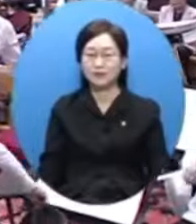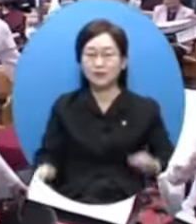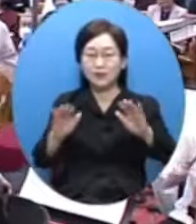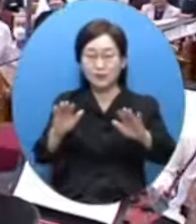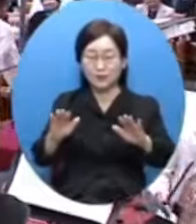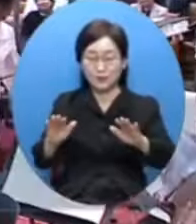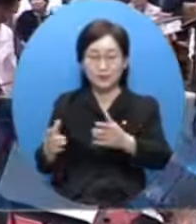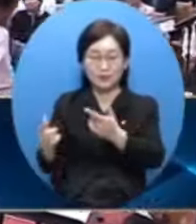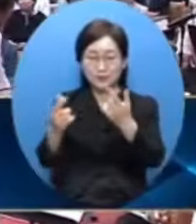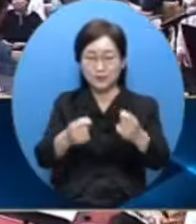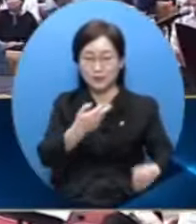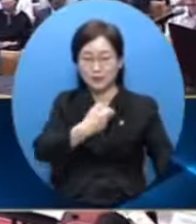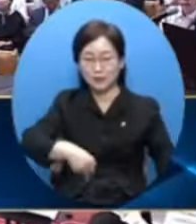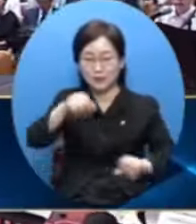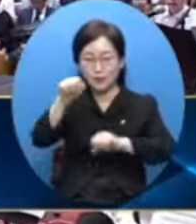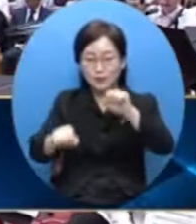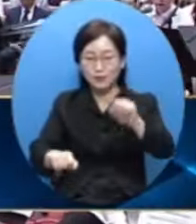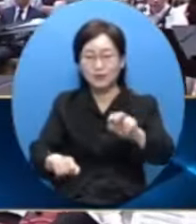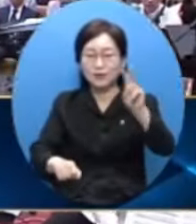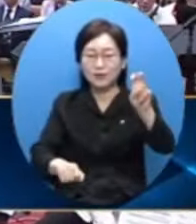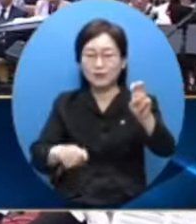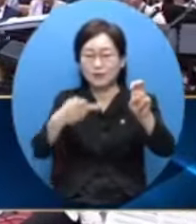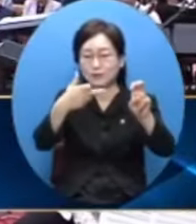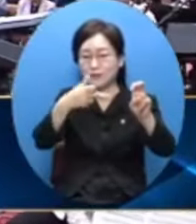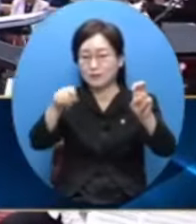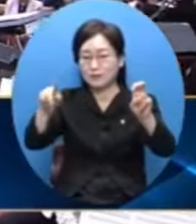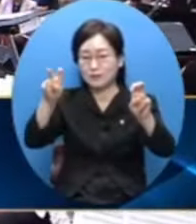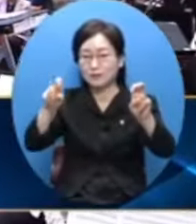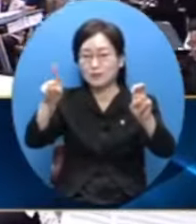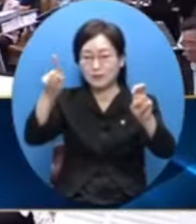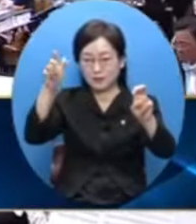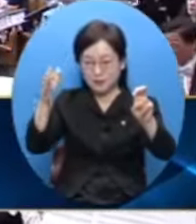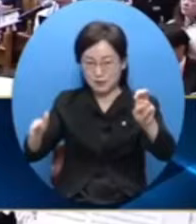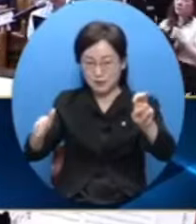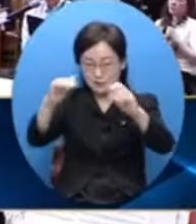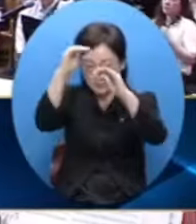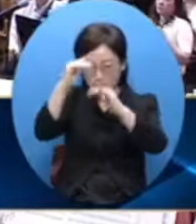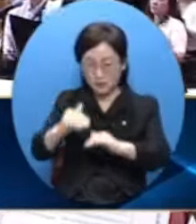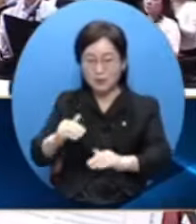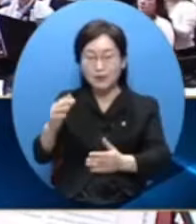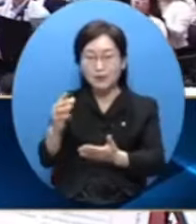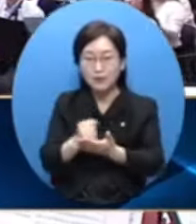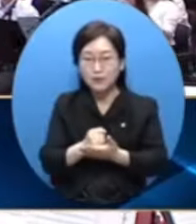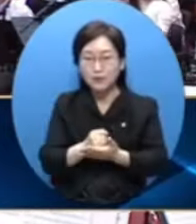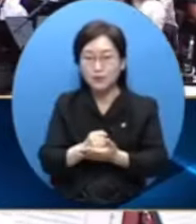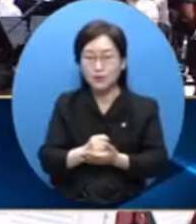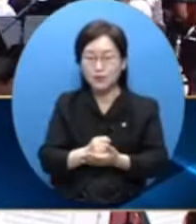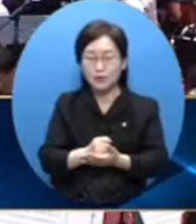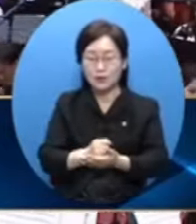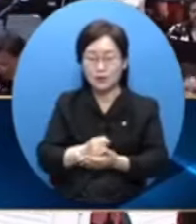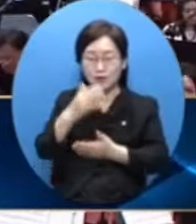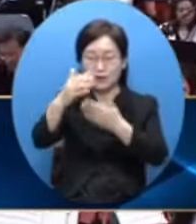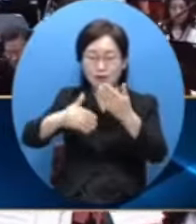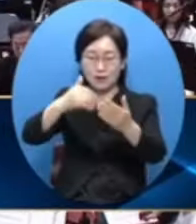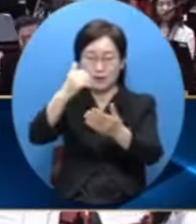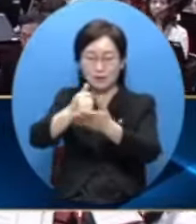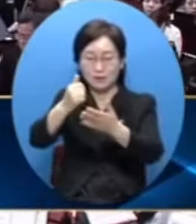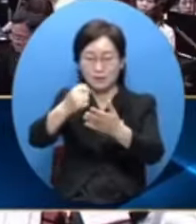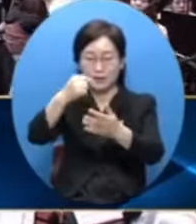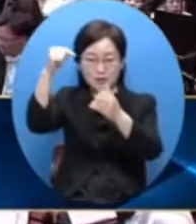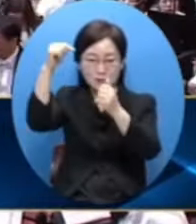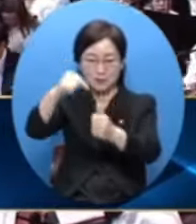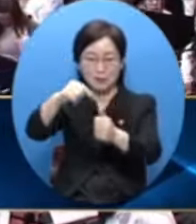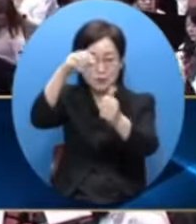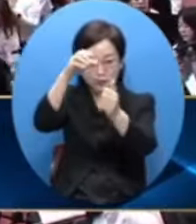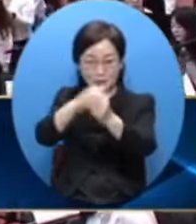오늘 전 여러분과 함께 사도행전 20장 17절로 21절을 본문으로 해서 사명이라는 제목으로 함께 말씀의 은혜를 나누기